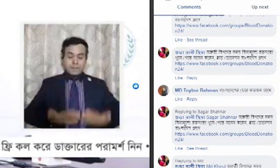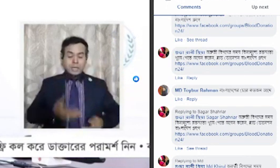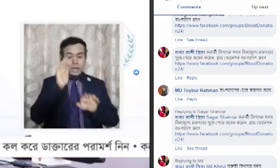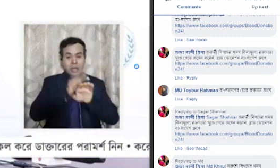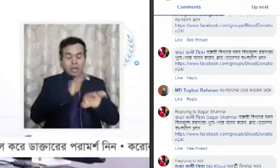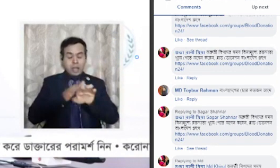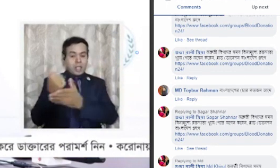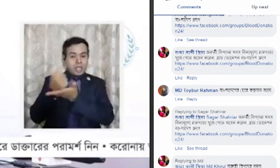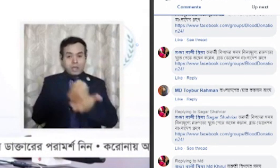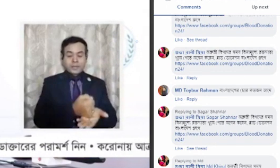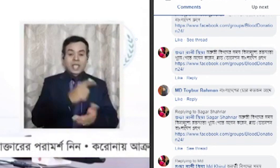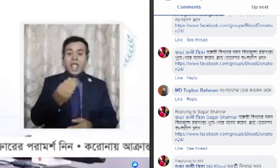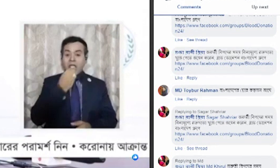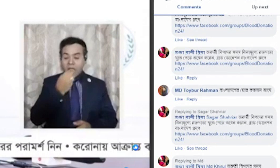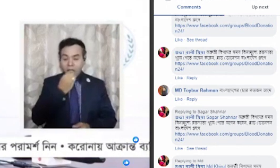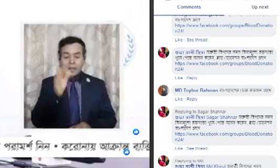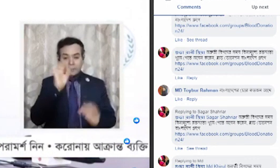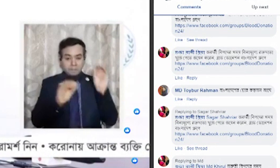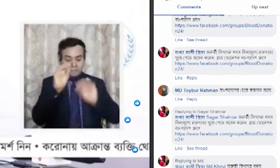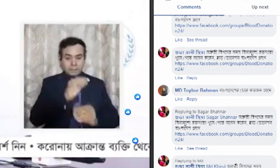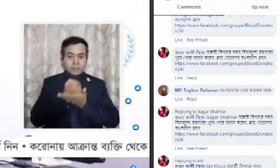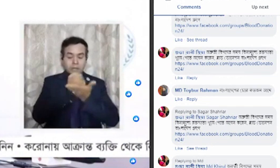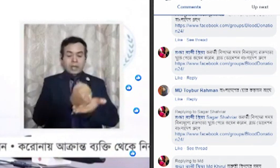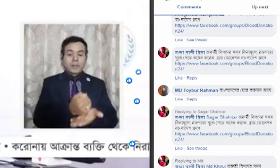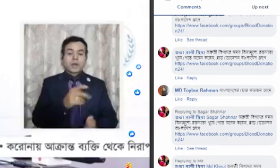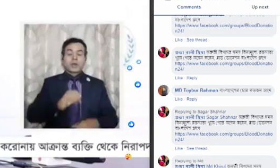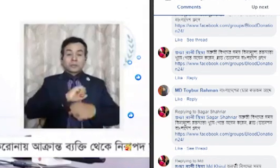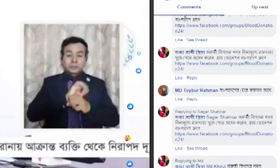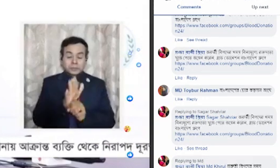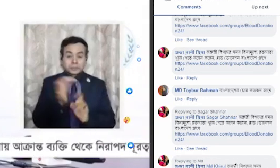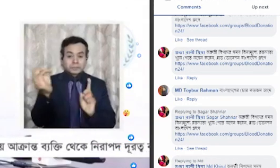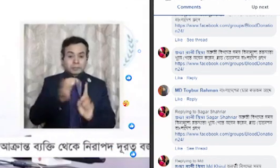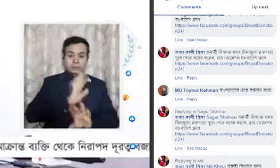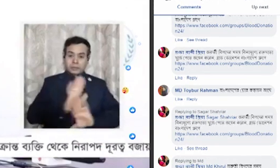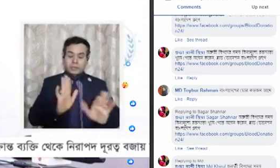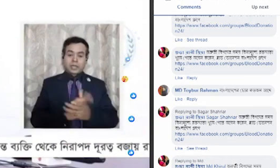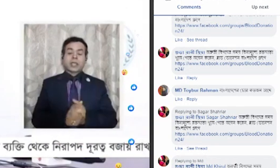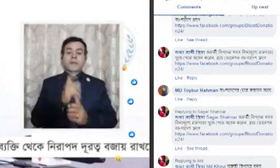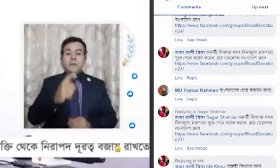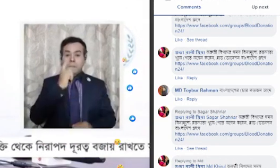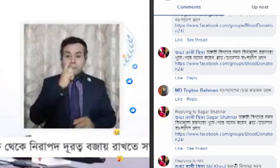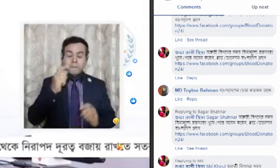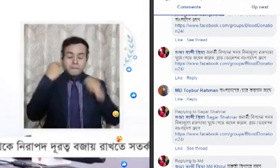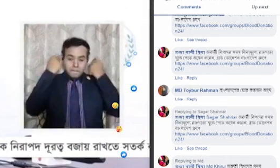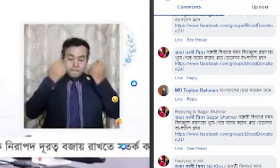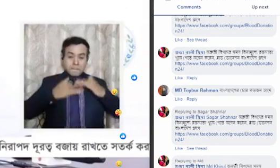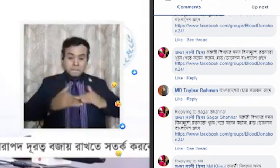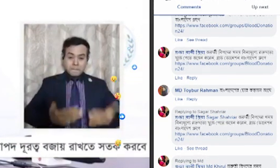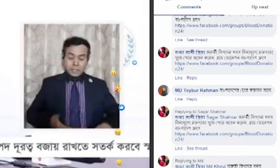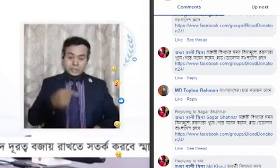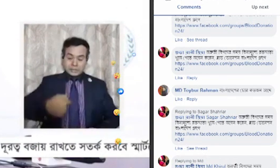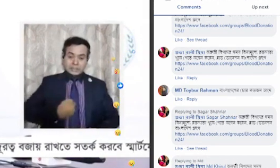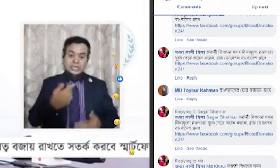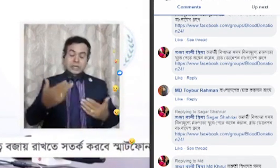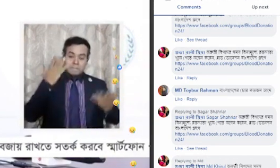প্রতি খেয়াল রাখেন, তাদের পুষ্টির বিষয়ে খেয়াল রাখেন এবং তাদের প্রতিরোধের বিষয়ে, যেন করোনা প্রতিরোধের বিষয়ে